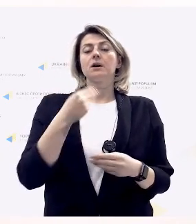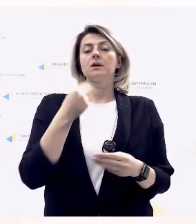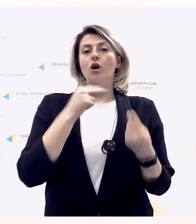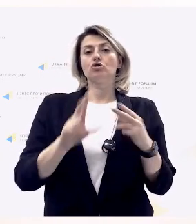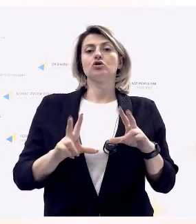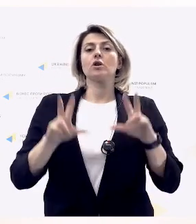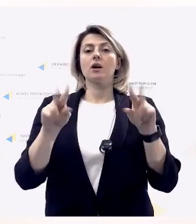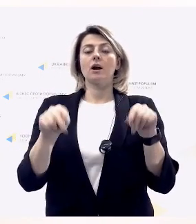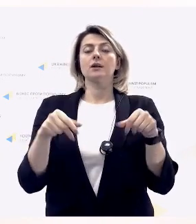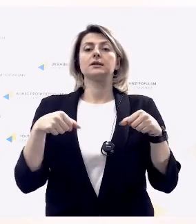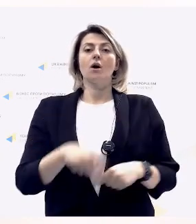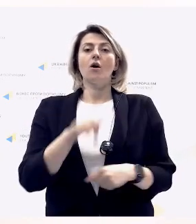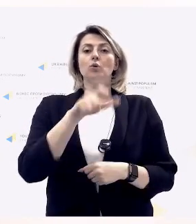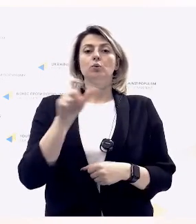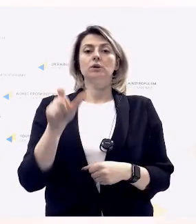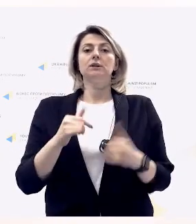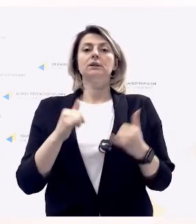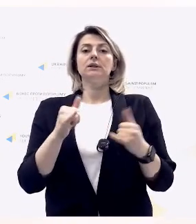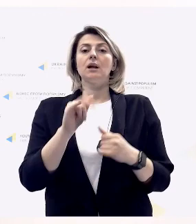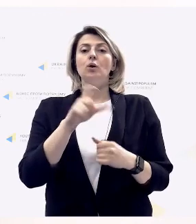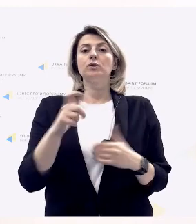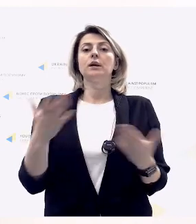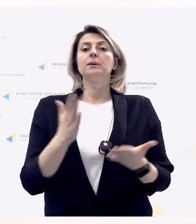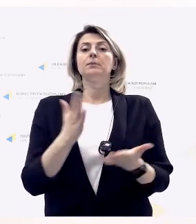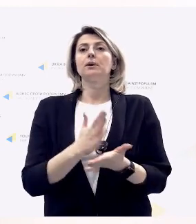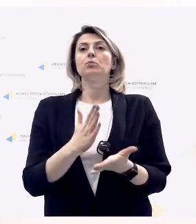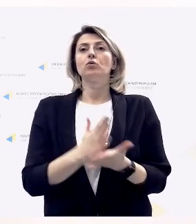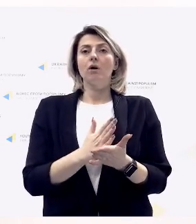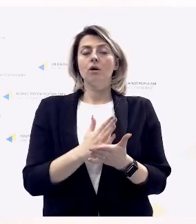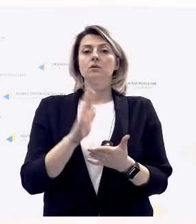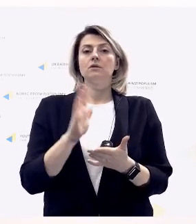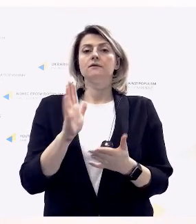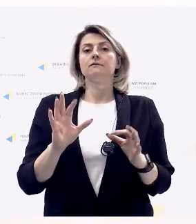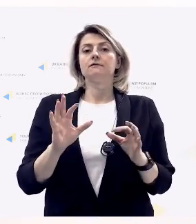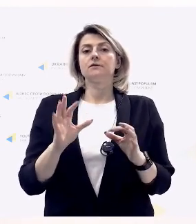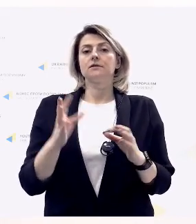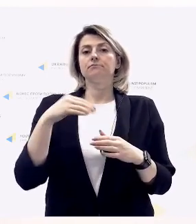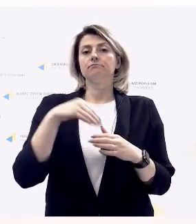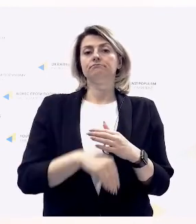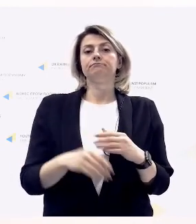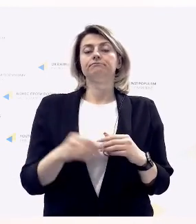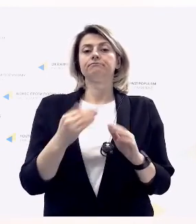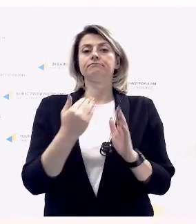гарантій прав людини для людей, які перебувають в її юрисдикції.